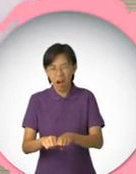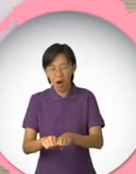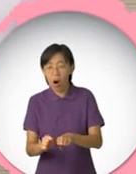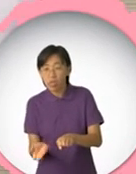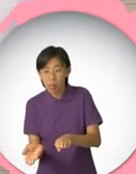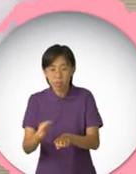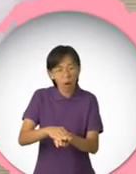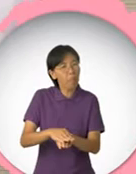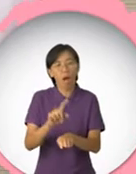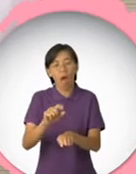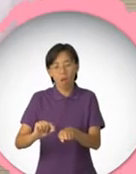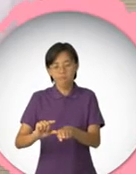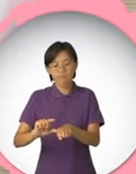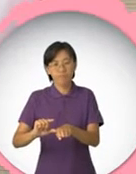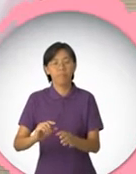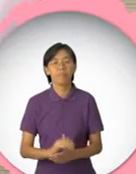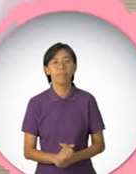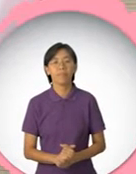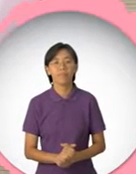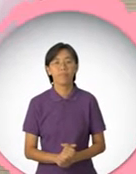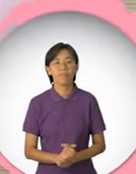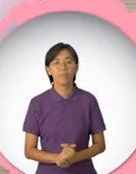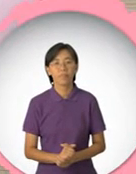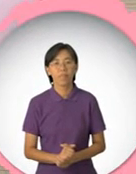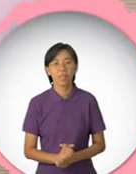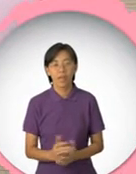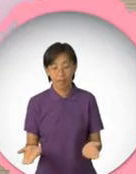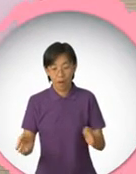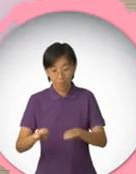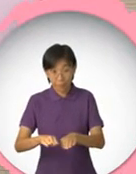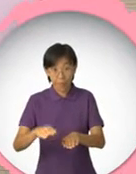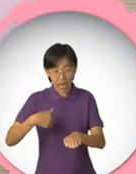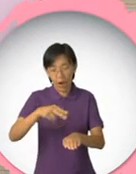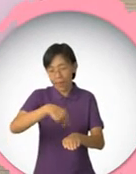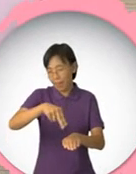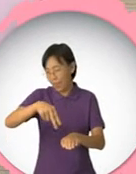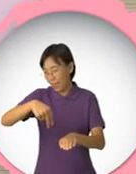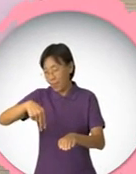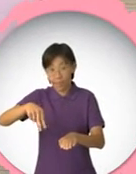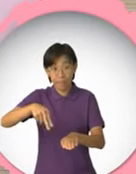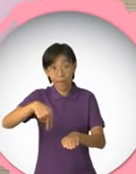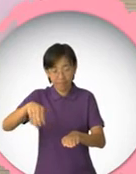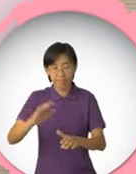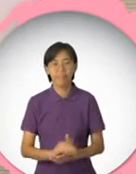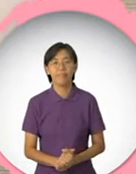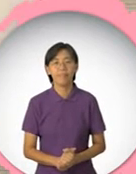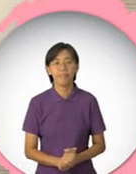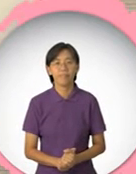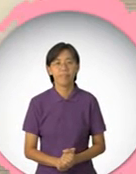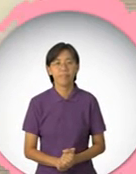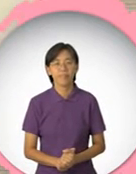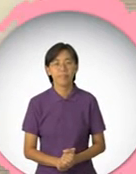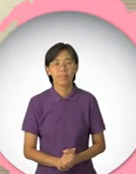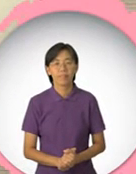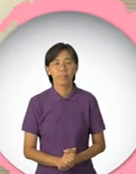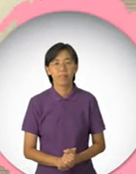ครับ ถ้ามีแป้งนวลมากก็ปัดออก ครับ ค่ะแล้วก็พับทบในขั้นตอน